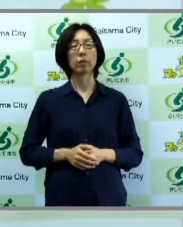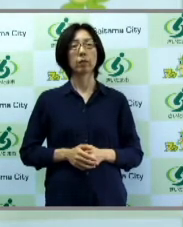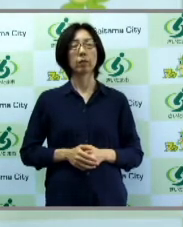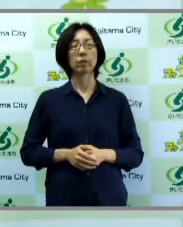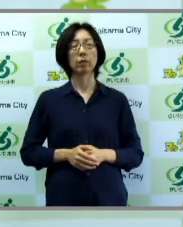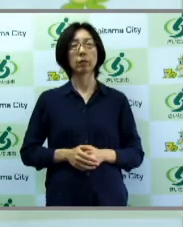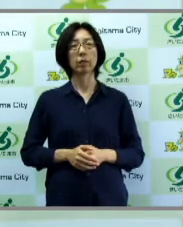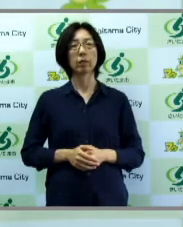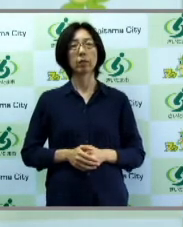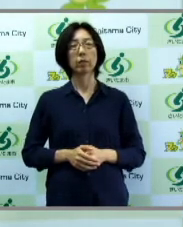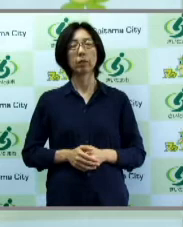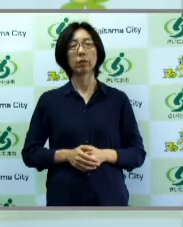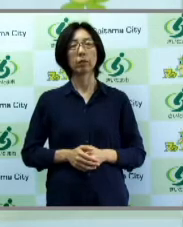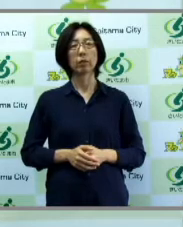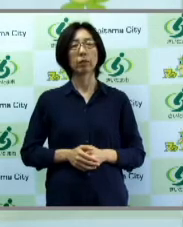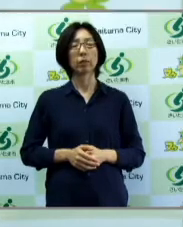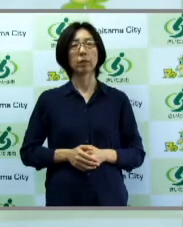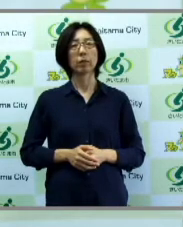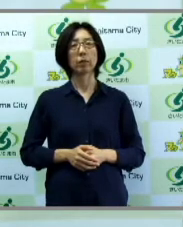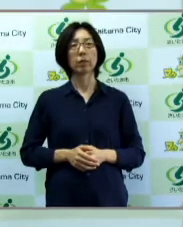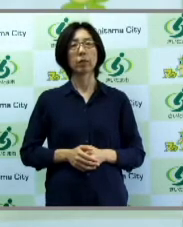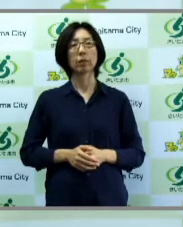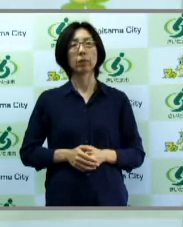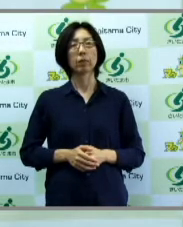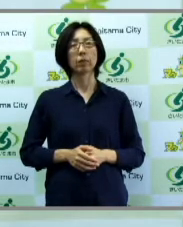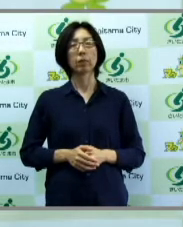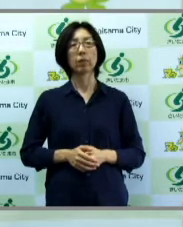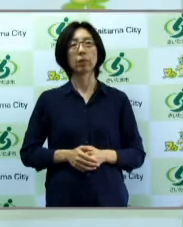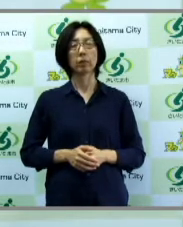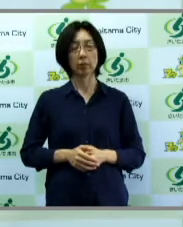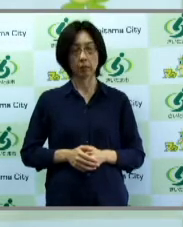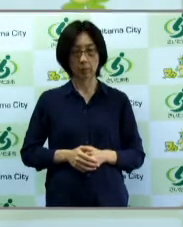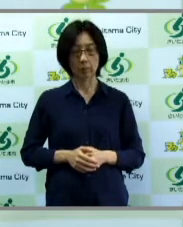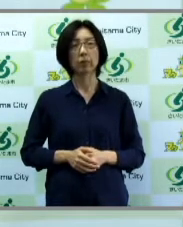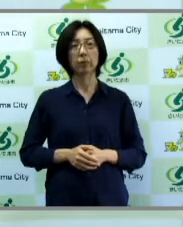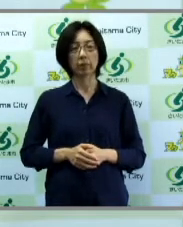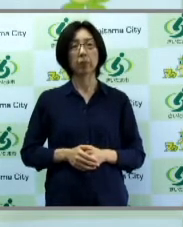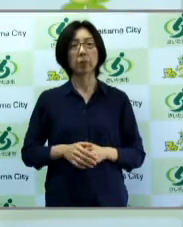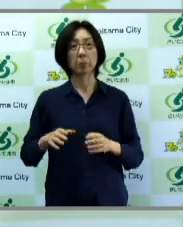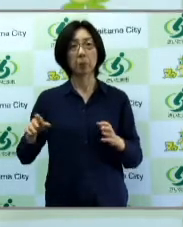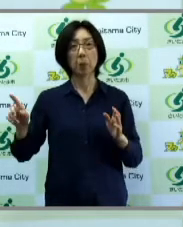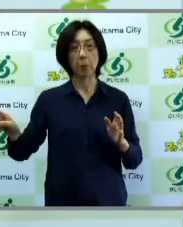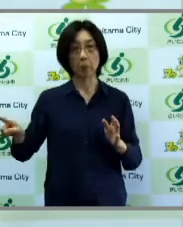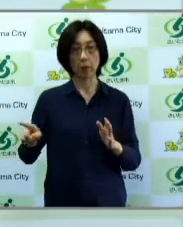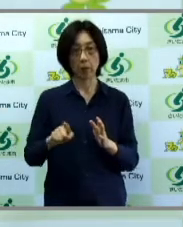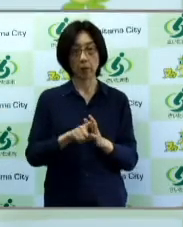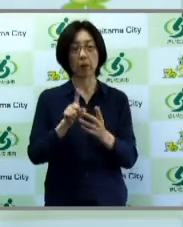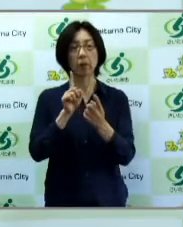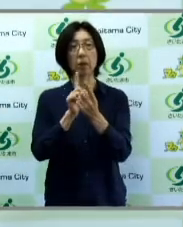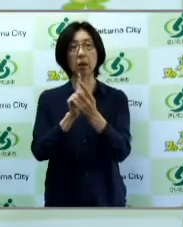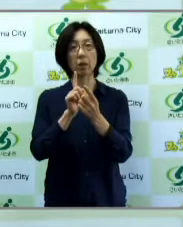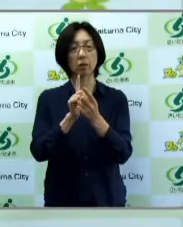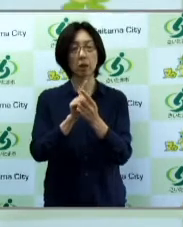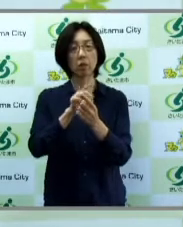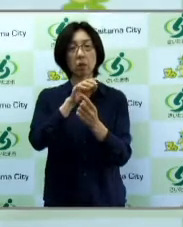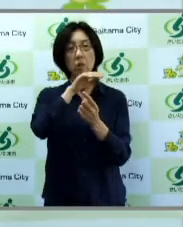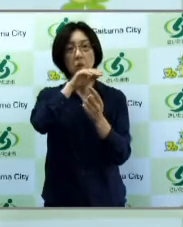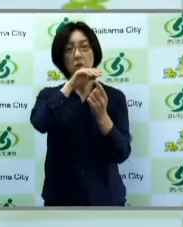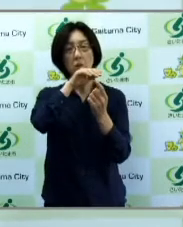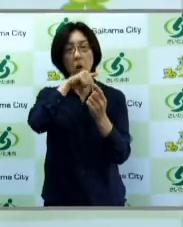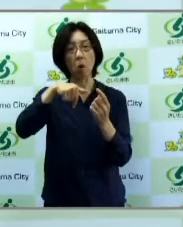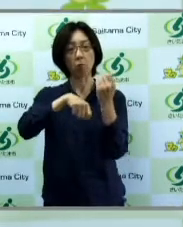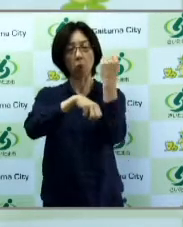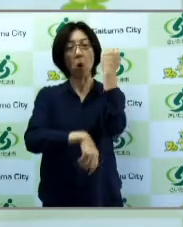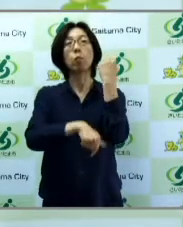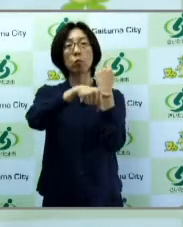まず組織についてでございます。これまではいわゆる対策本部という形で